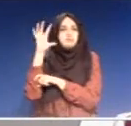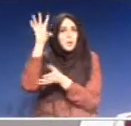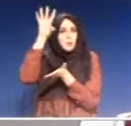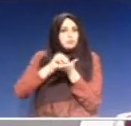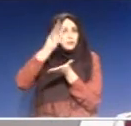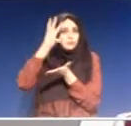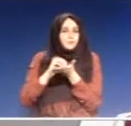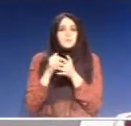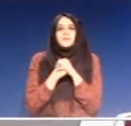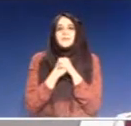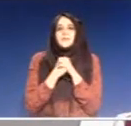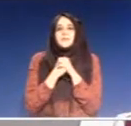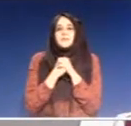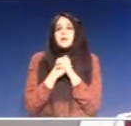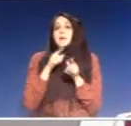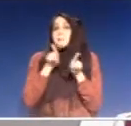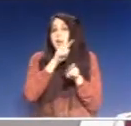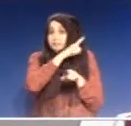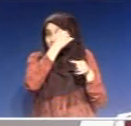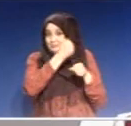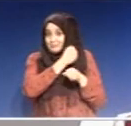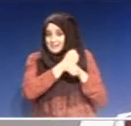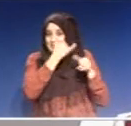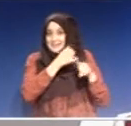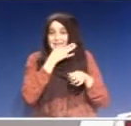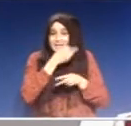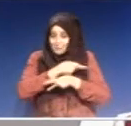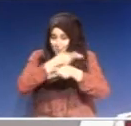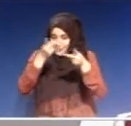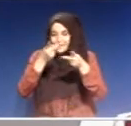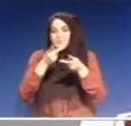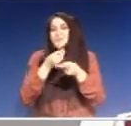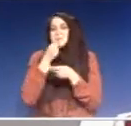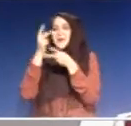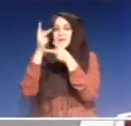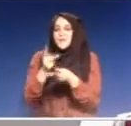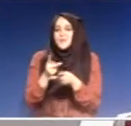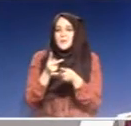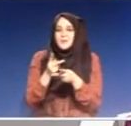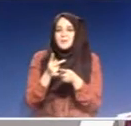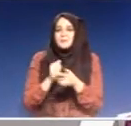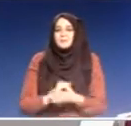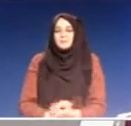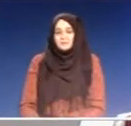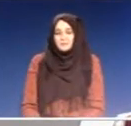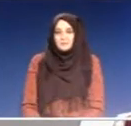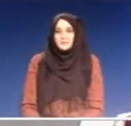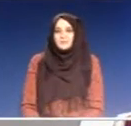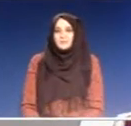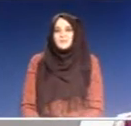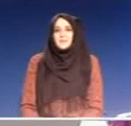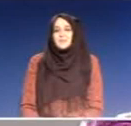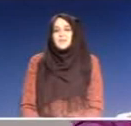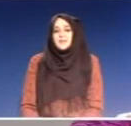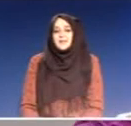الاصطناعية، ولكم مني تحية الفريق التقني العامل معنا هذا المساء في غرفة البث عن طريق